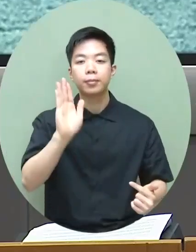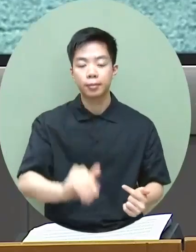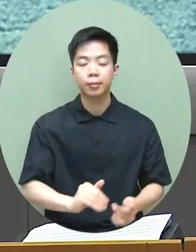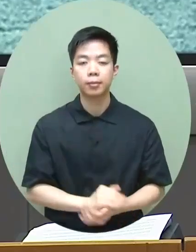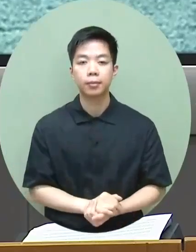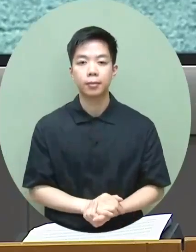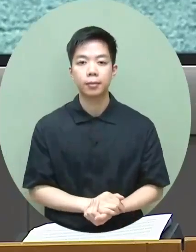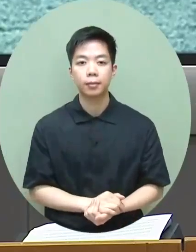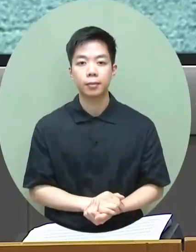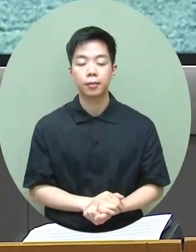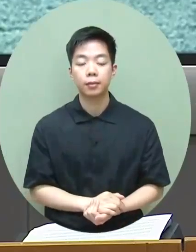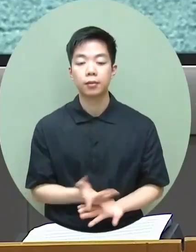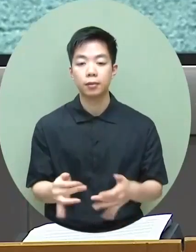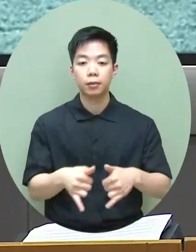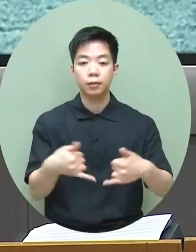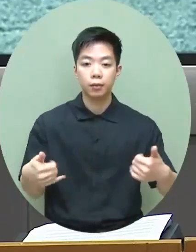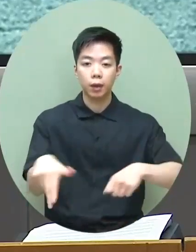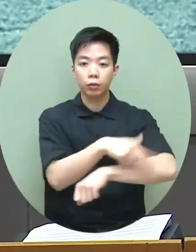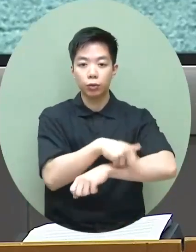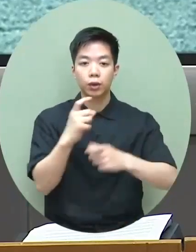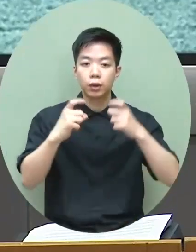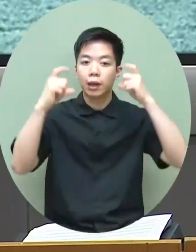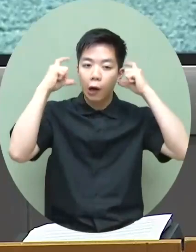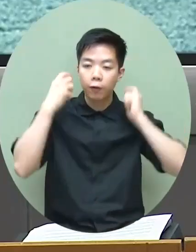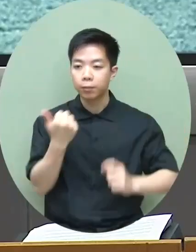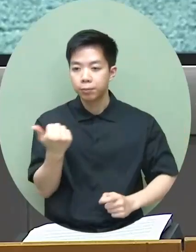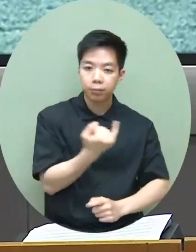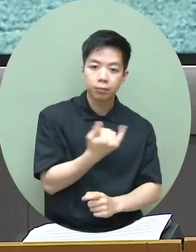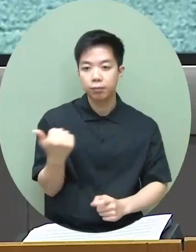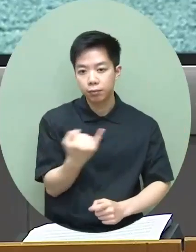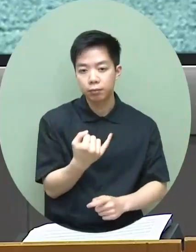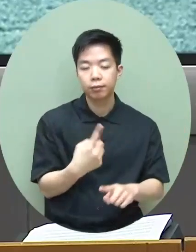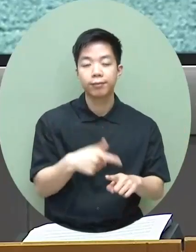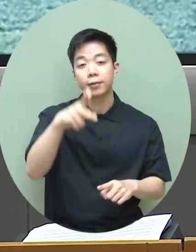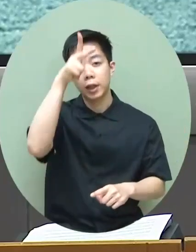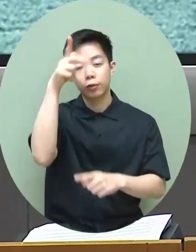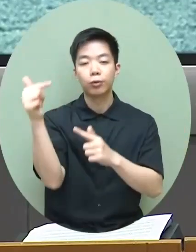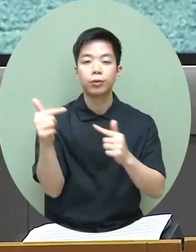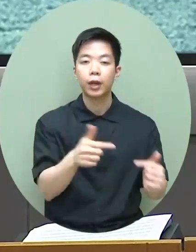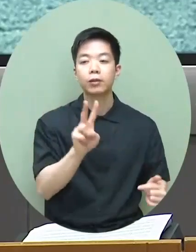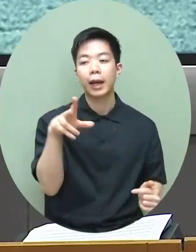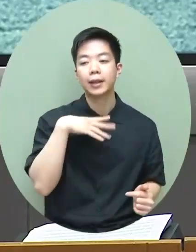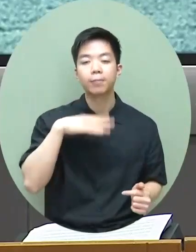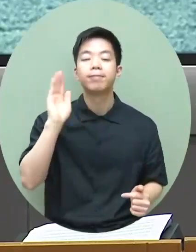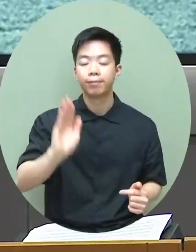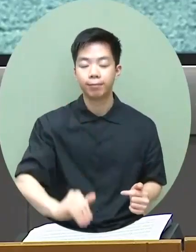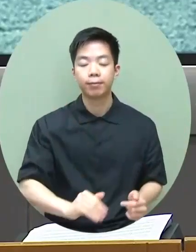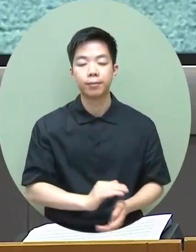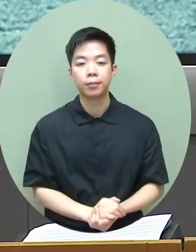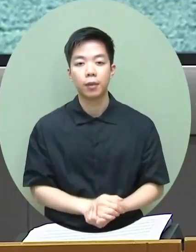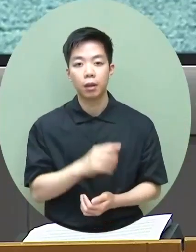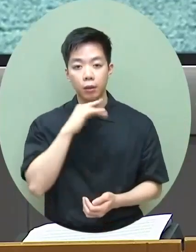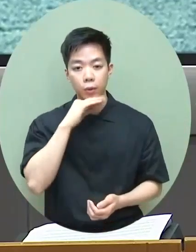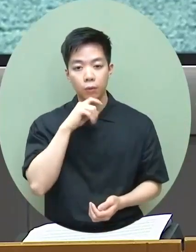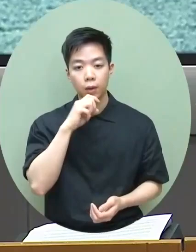啊，戴唔戴口罩嗰啲，我諗即係政府都會一直睇住。咁如果有新嘅措施啊，或者改變咧，都會